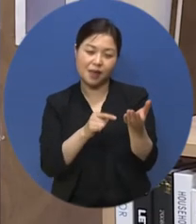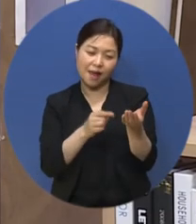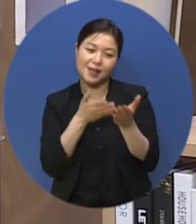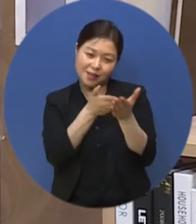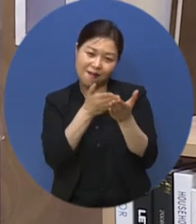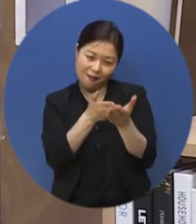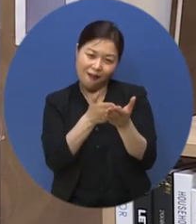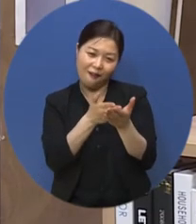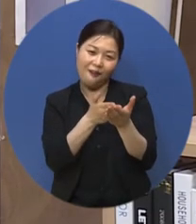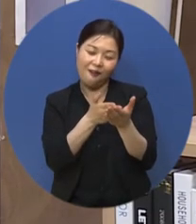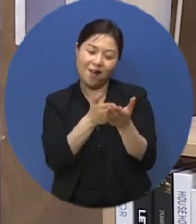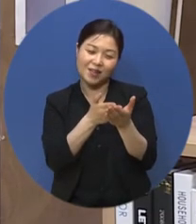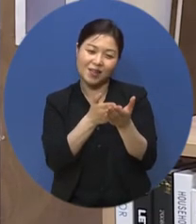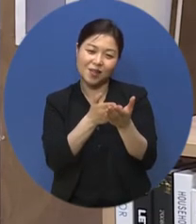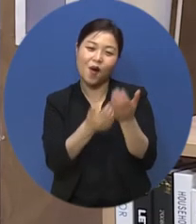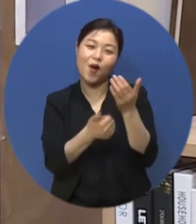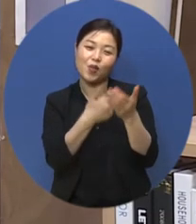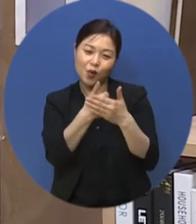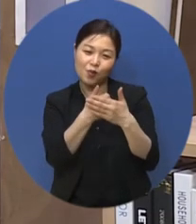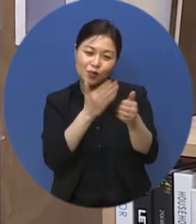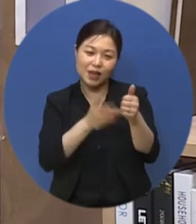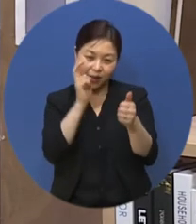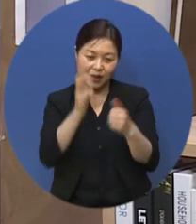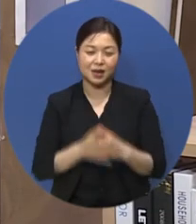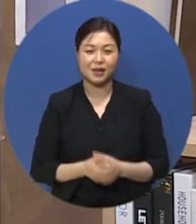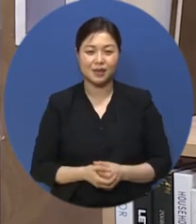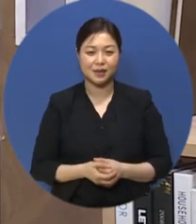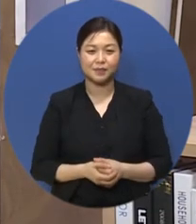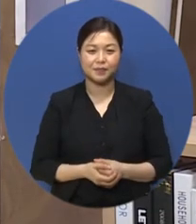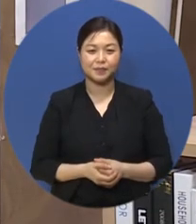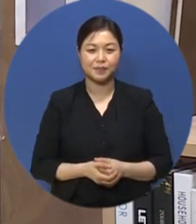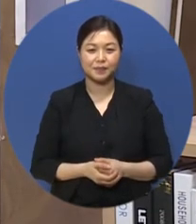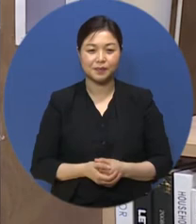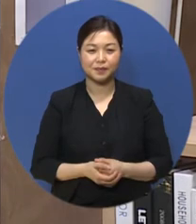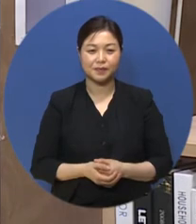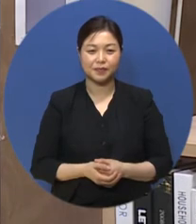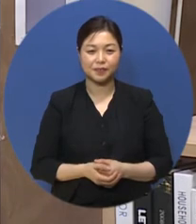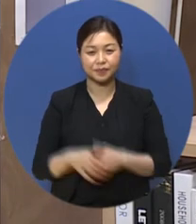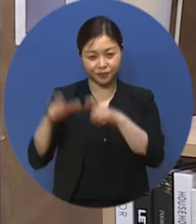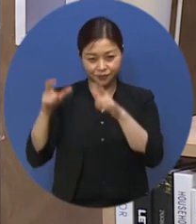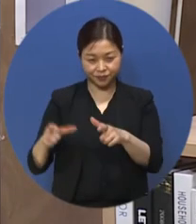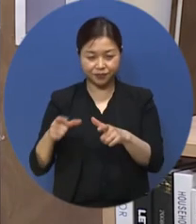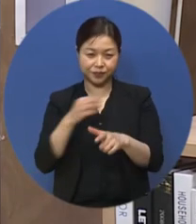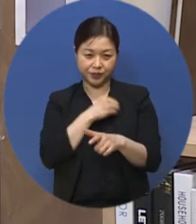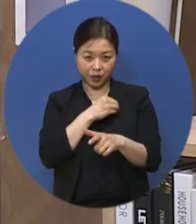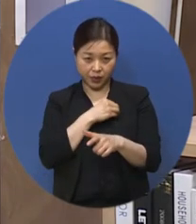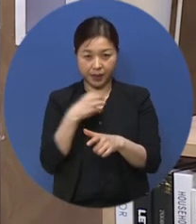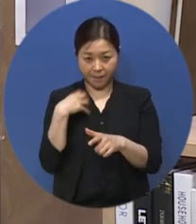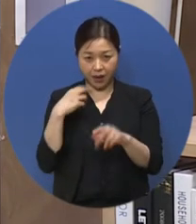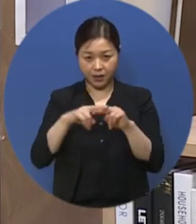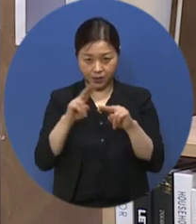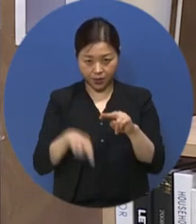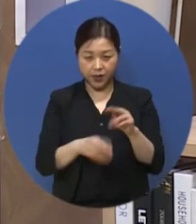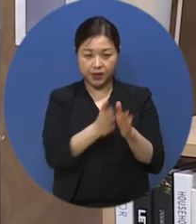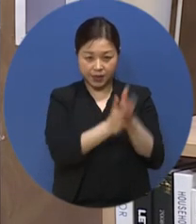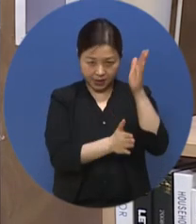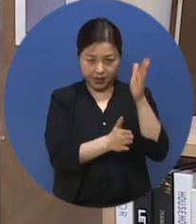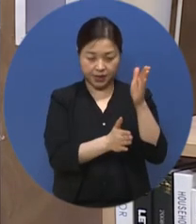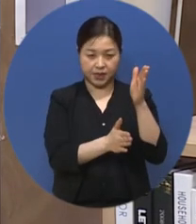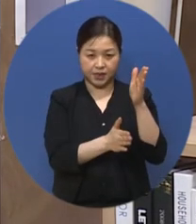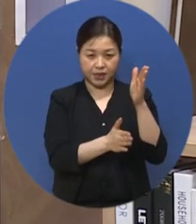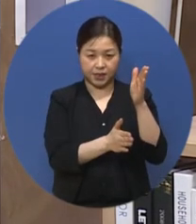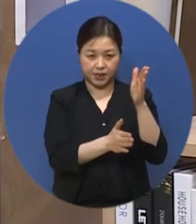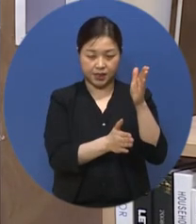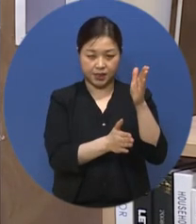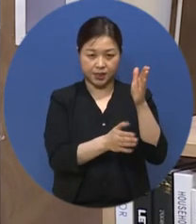의원님을 찾으시는 게 아닐까 하는 생각이 드는데요. 근데 그러면 이제 구의원직을 하시다가 시의원직을 맡으신